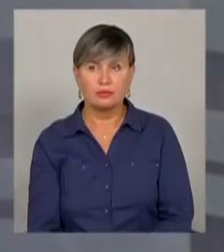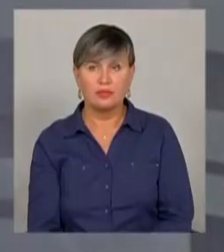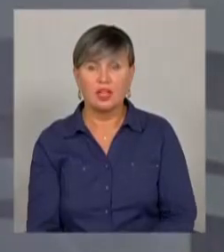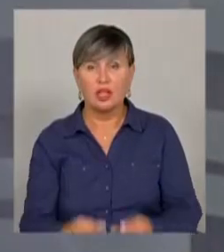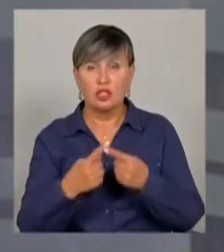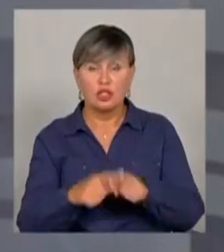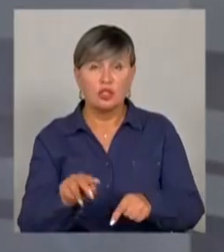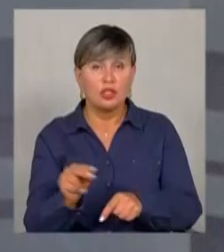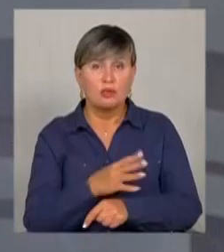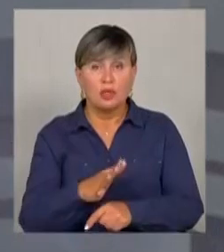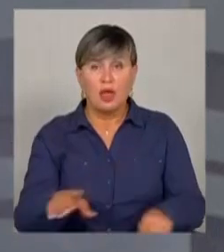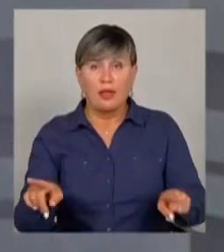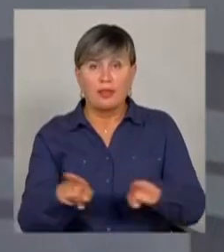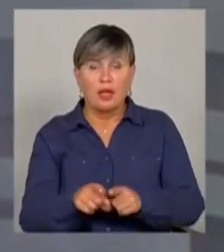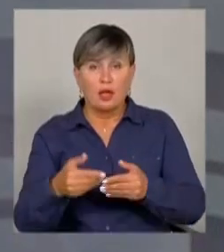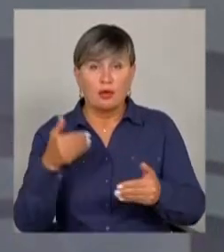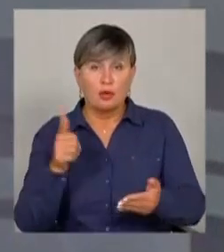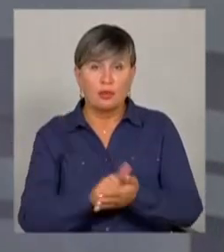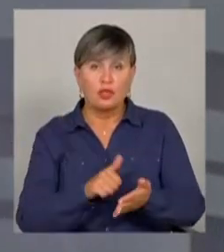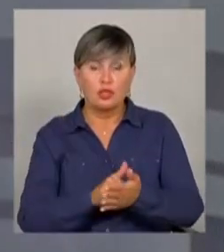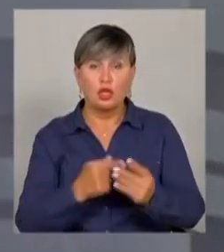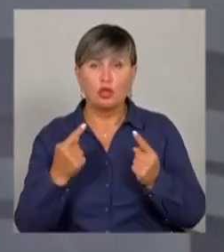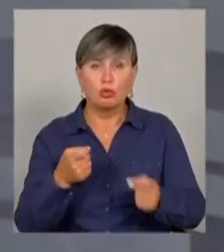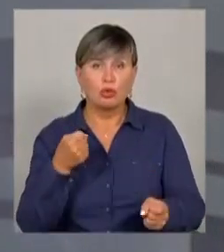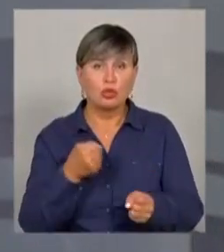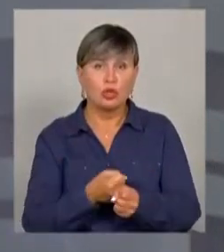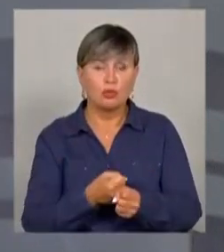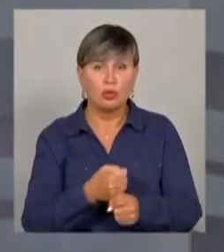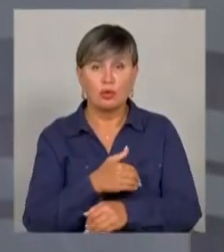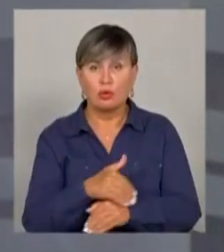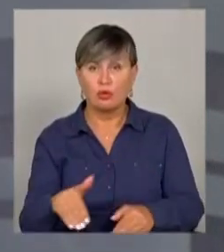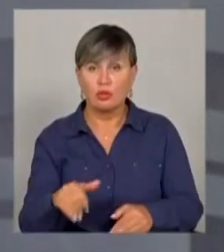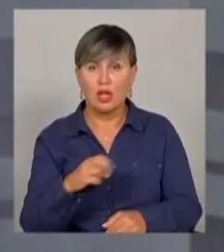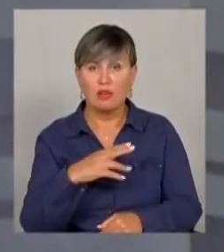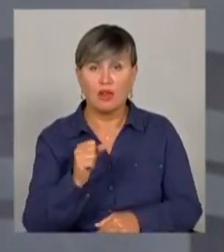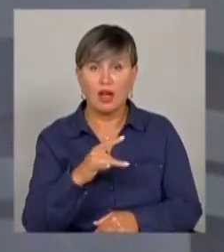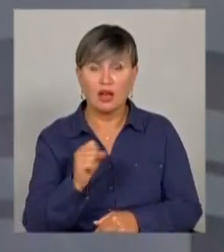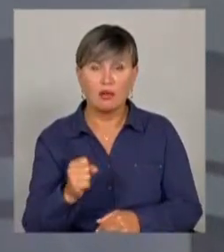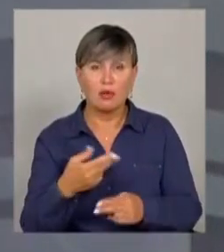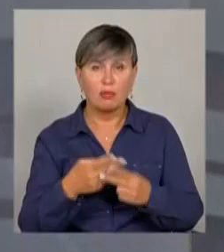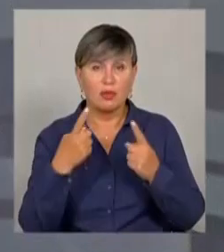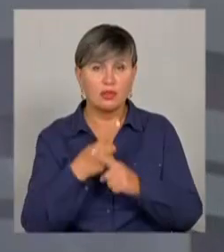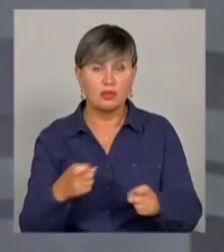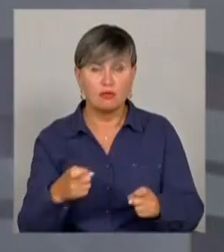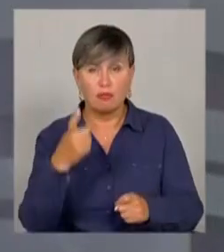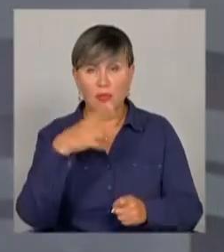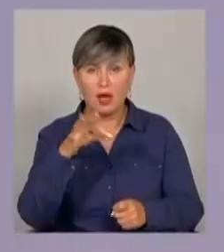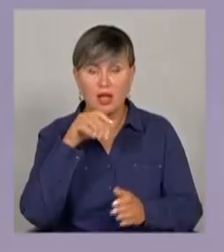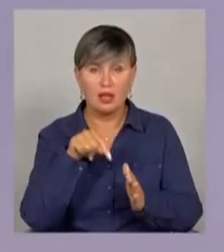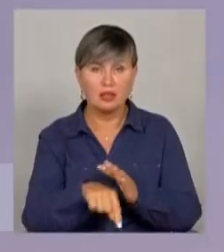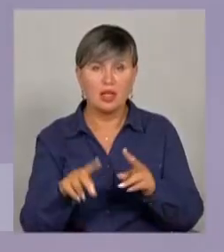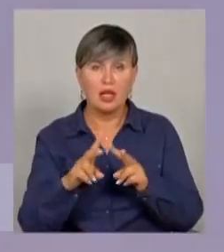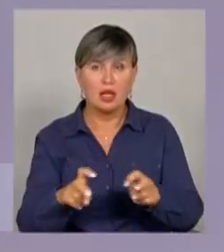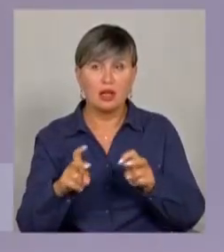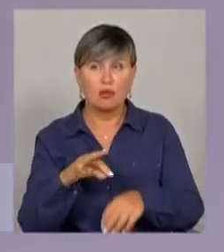Техническая неисправность – такова предварительная причина крупного ДТП на проспекте Аль-Фараби в Алматы. Об этом сообщили в департаменте полиции.